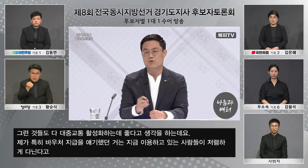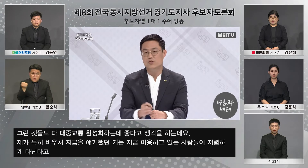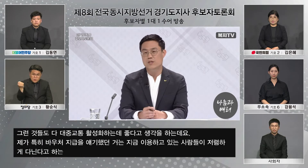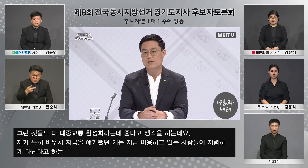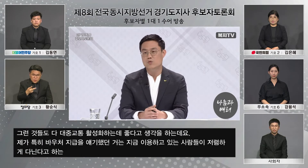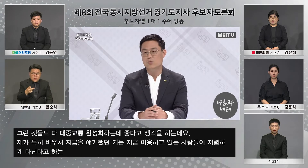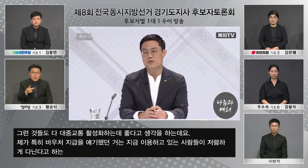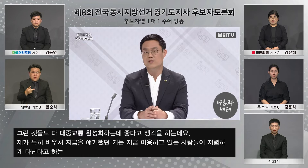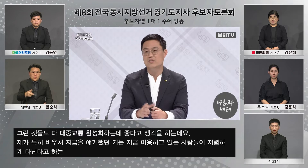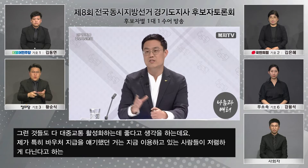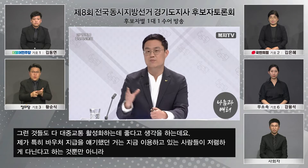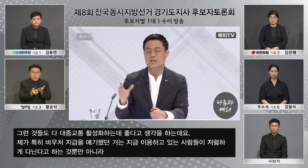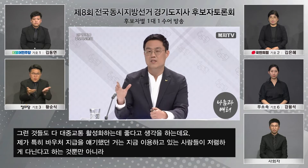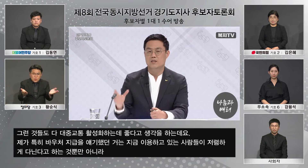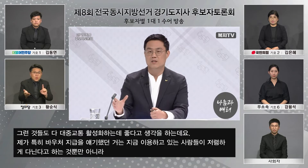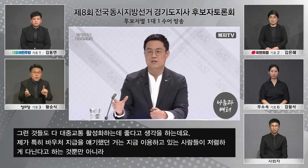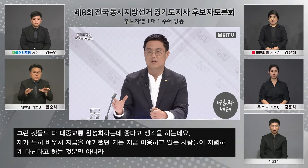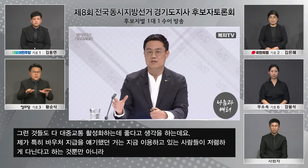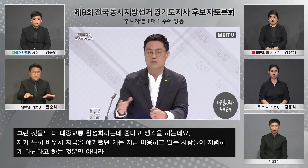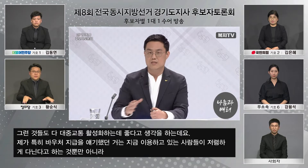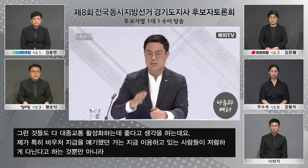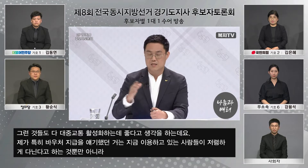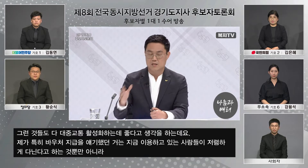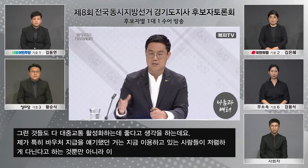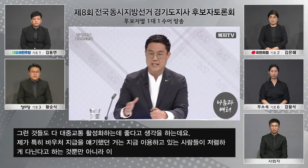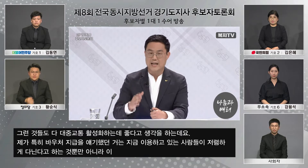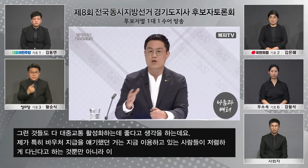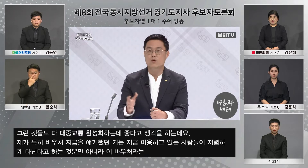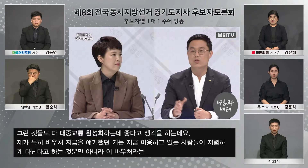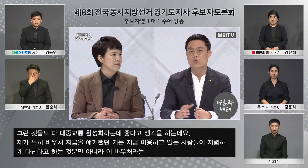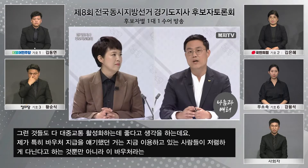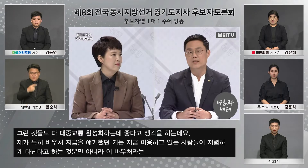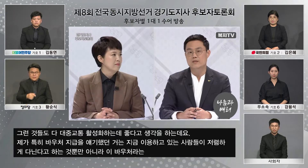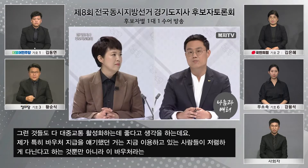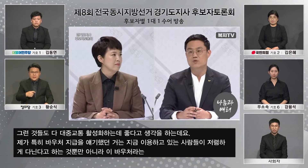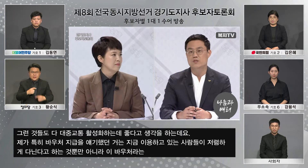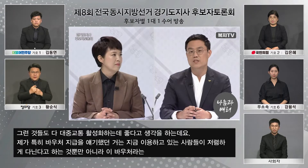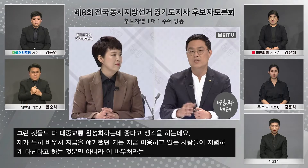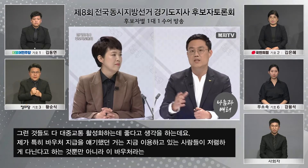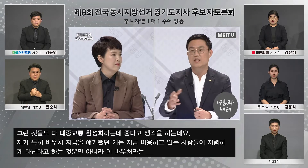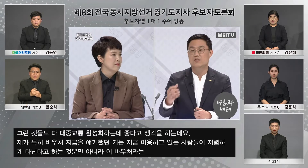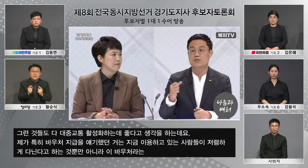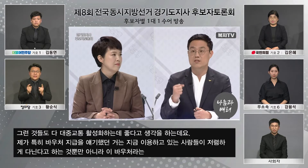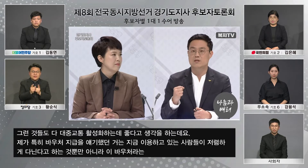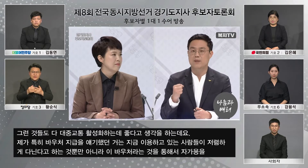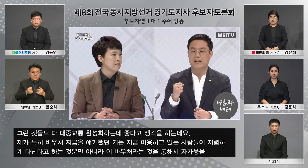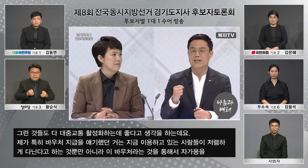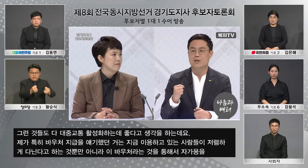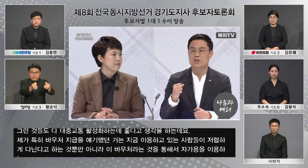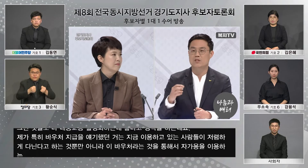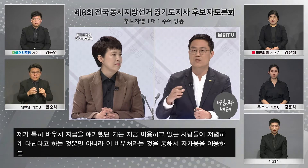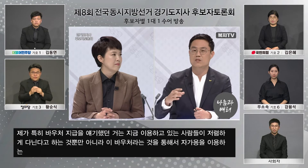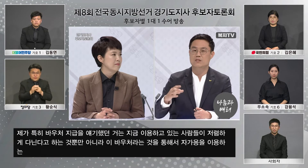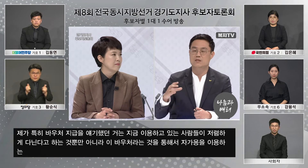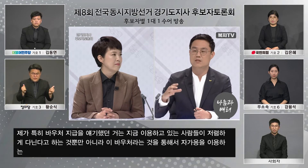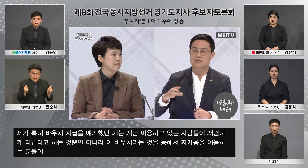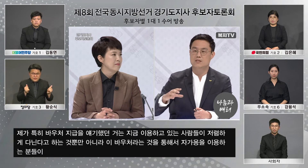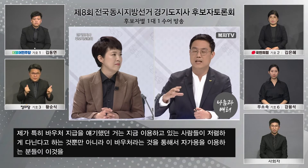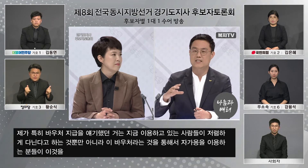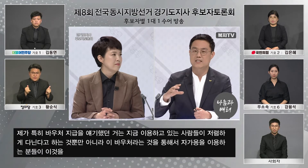이 바우처라는 걸 통해서 지금 그 자가용을 이용하는 분들이 이것을 받게 되면